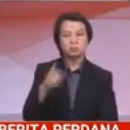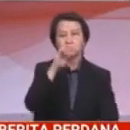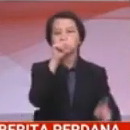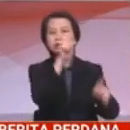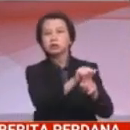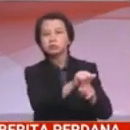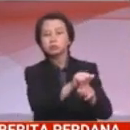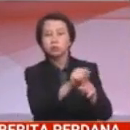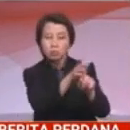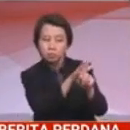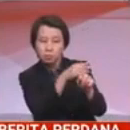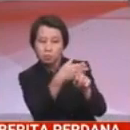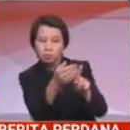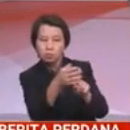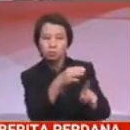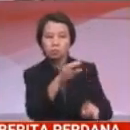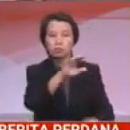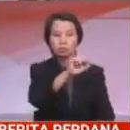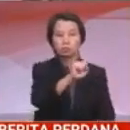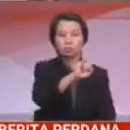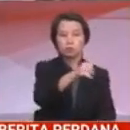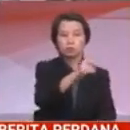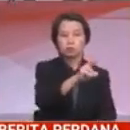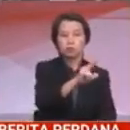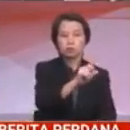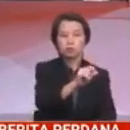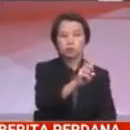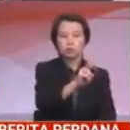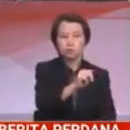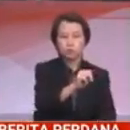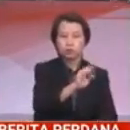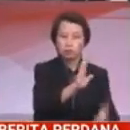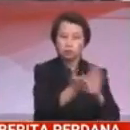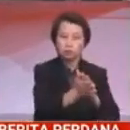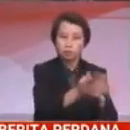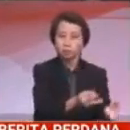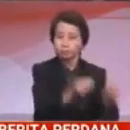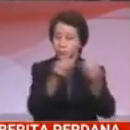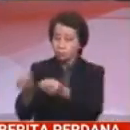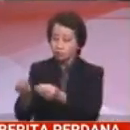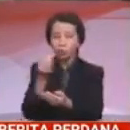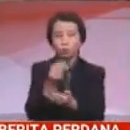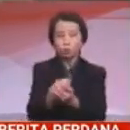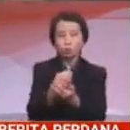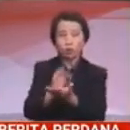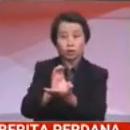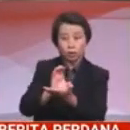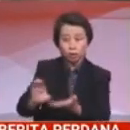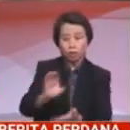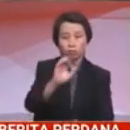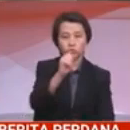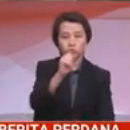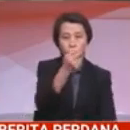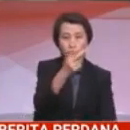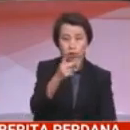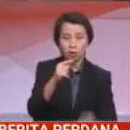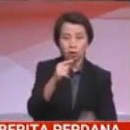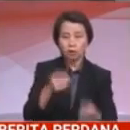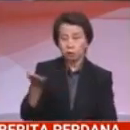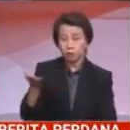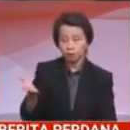menipu dan memperdaya Ray Shashindran Simon Agustin supaya menyerahkan wang tunai RM10,000 kepada